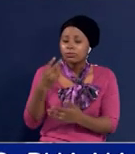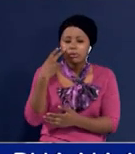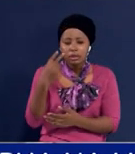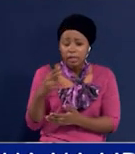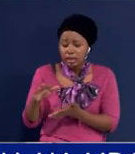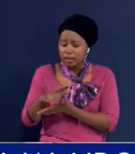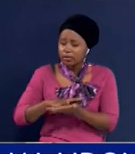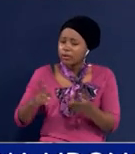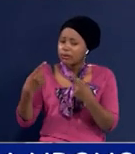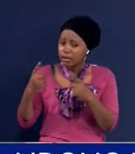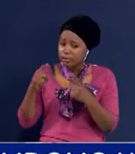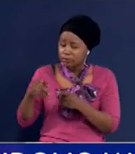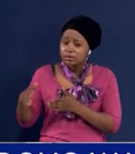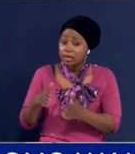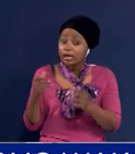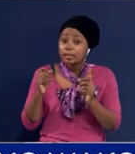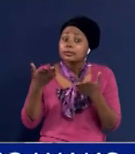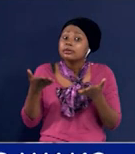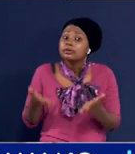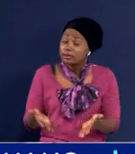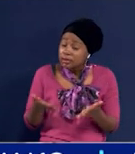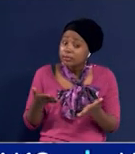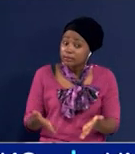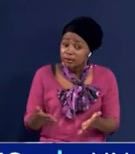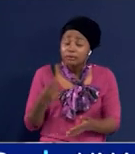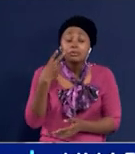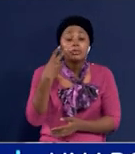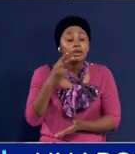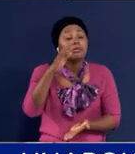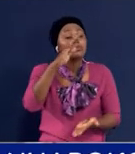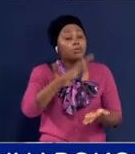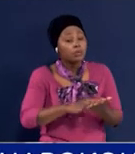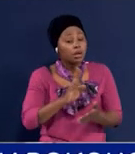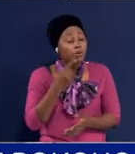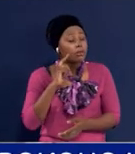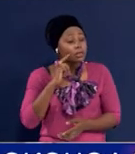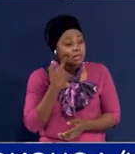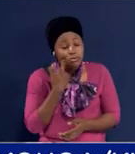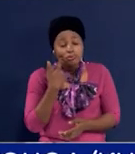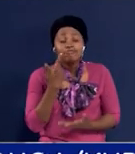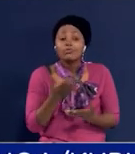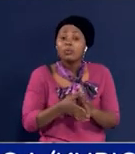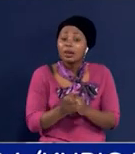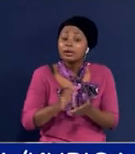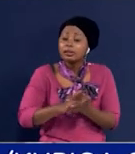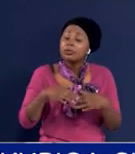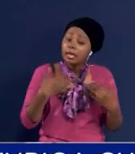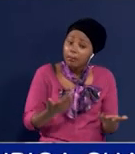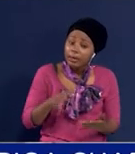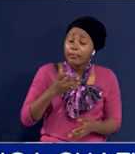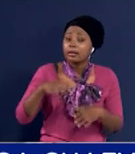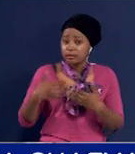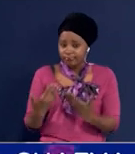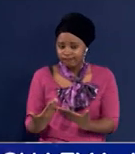katika maeneo mbalimbali mitaani, lakini sasa hivi ukiona vimepungua au ukijaribu kunawa hakuna sabuni au hakuna maji. Kwa